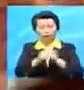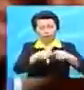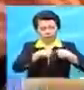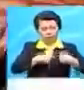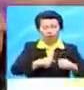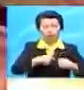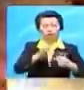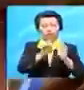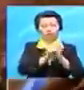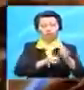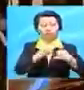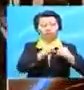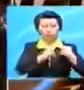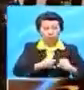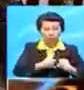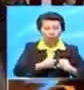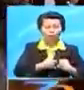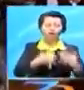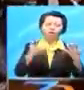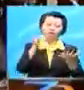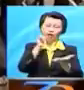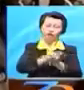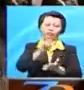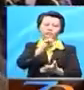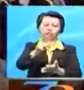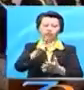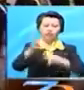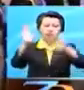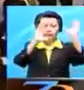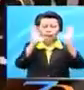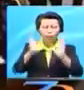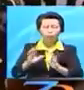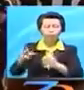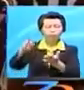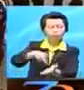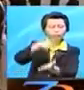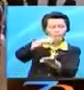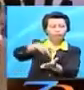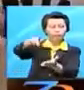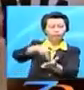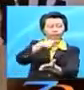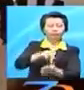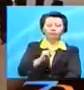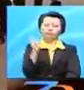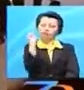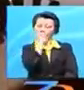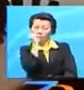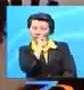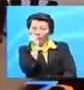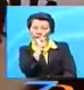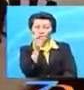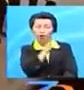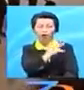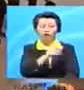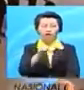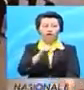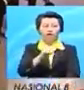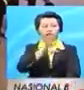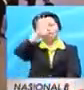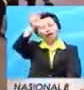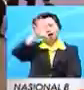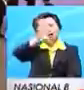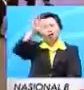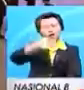ya. Jadi itulah corak-corak persembahan, nyanyian dan teriakan